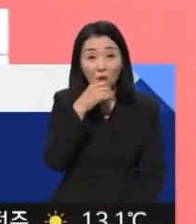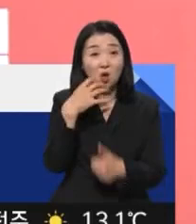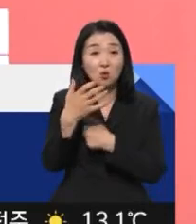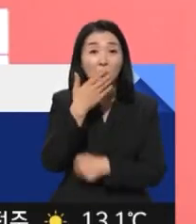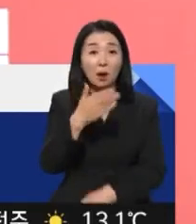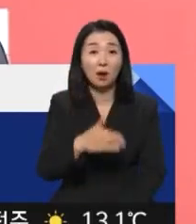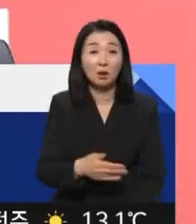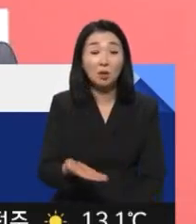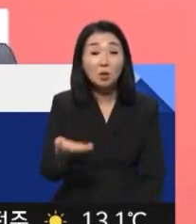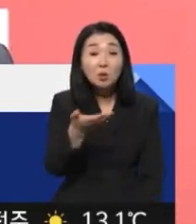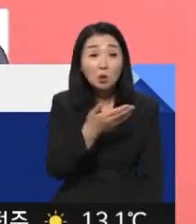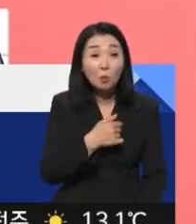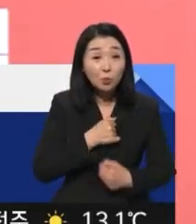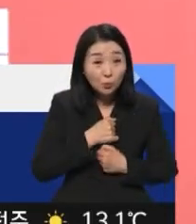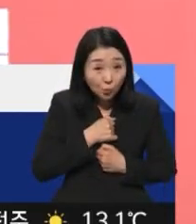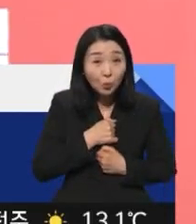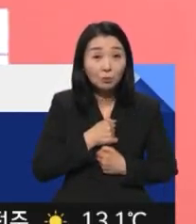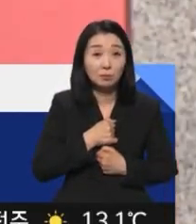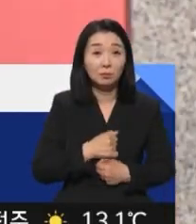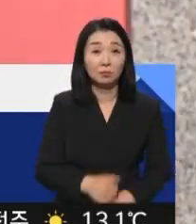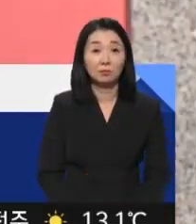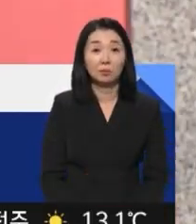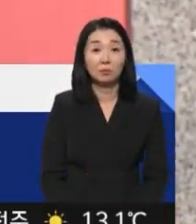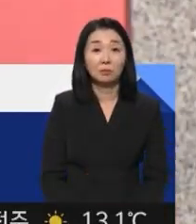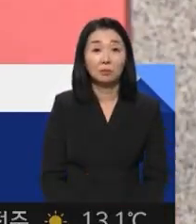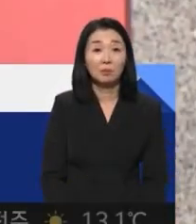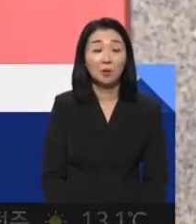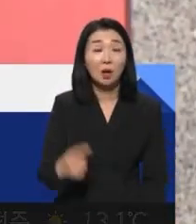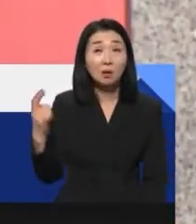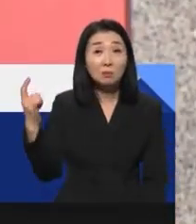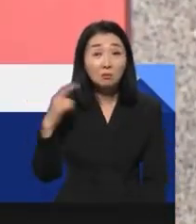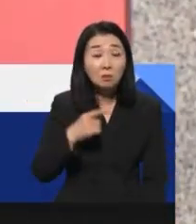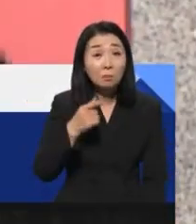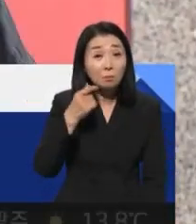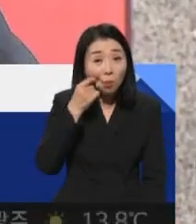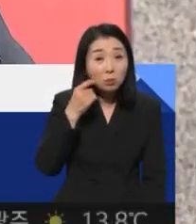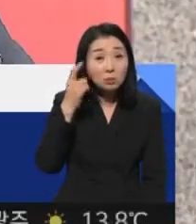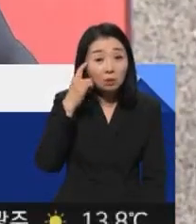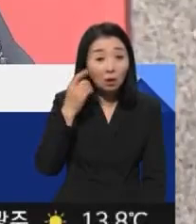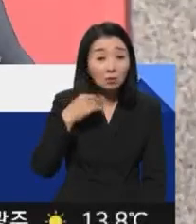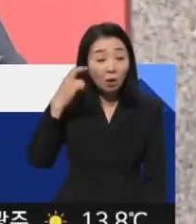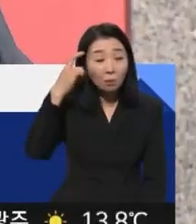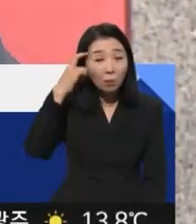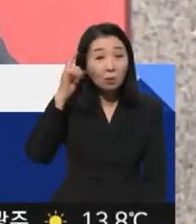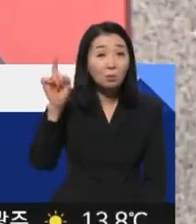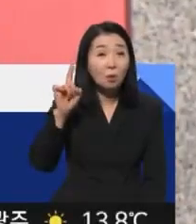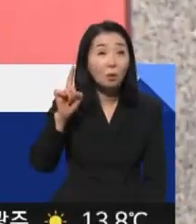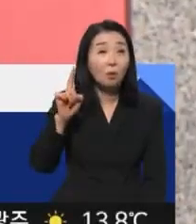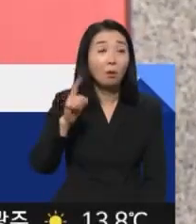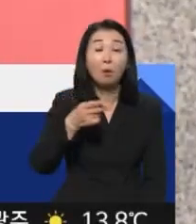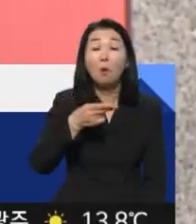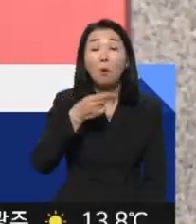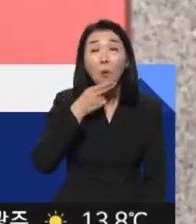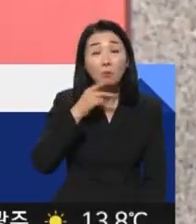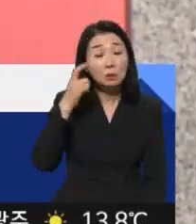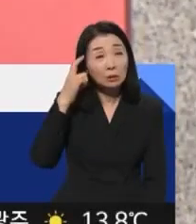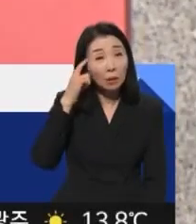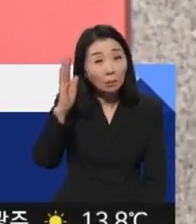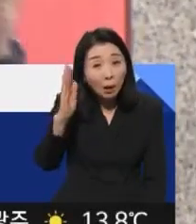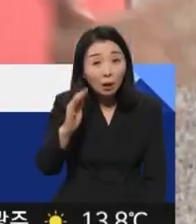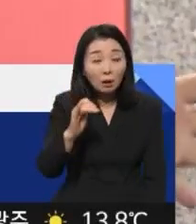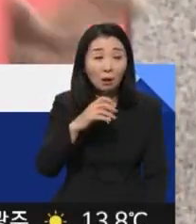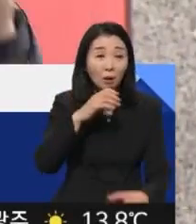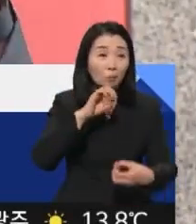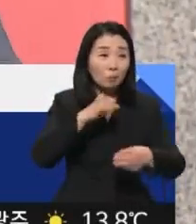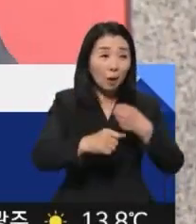수 있습니다. 여러분들 조심하시기 바랍니다. 생전 들어보지도 못한 생각이에요. 제 머릿속에 전혀 있지 않은 얘기들을 갖다가